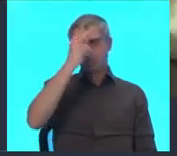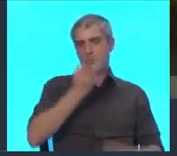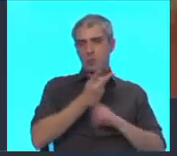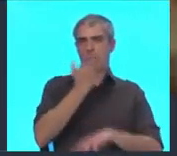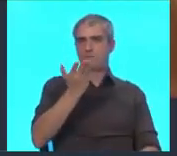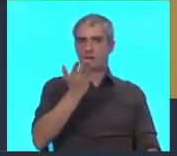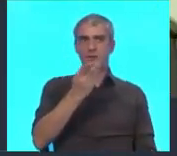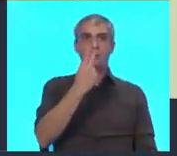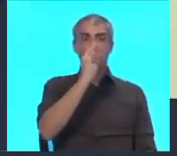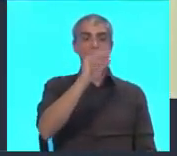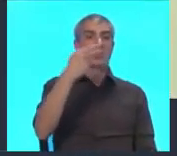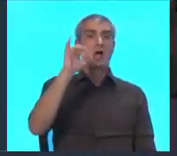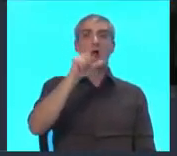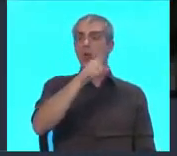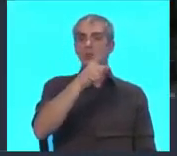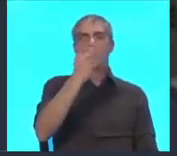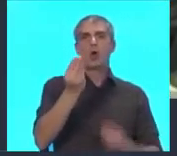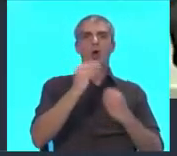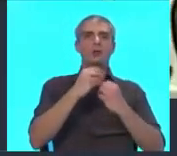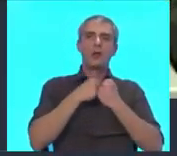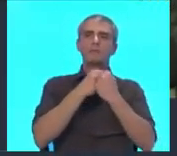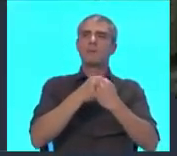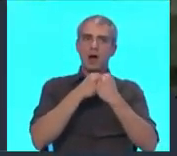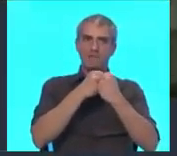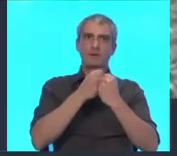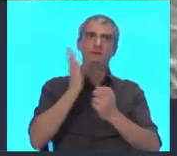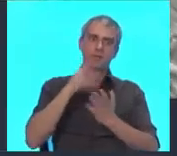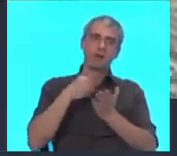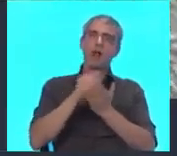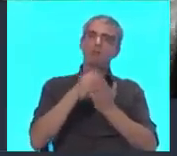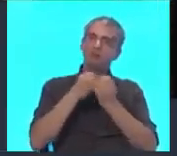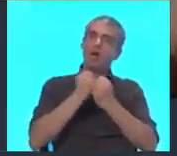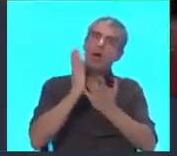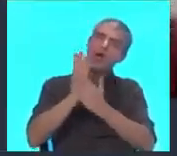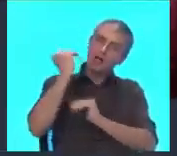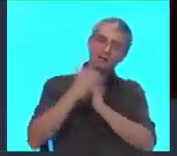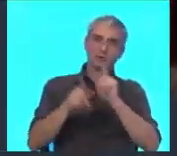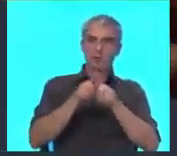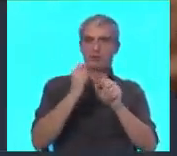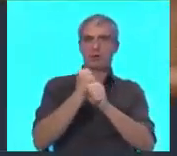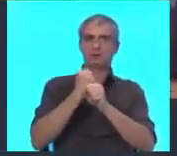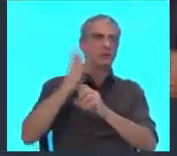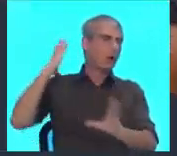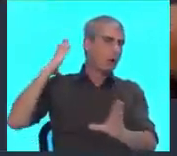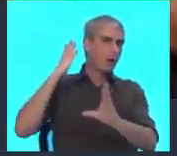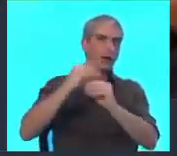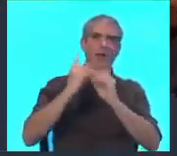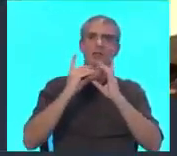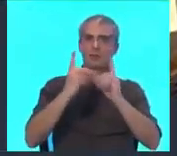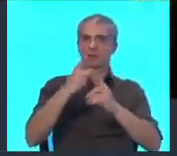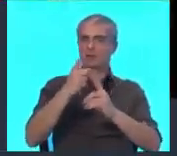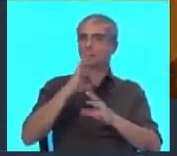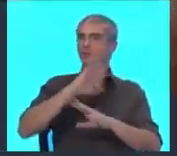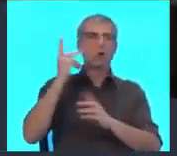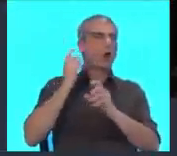מבחינתו של היילו מדובר בעוד מאבק שבו ייאלץ להילחם עד הסוף, כמו שעשה לכל אורך הדרך, בכל